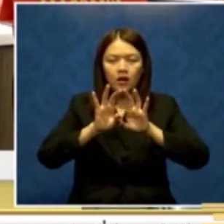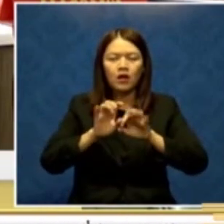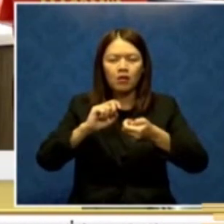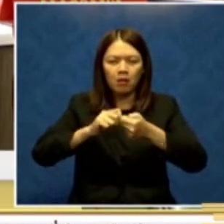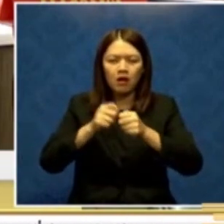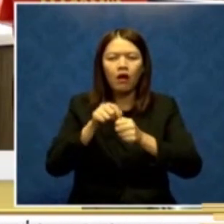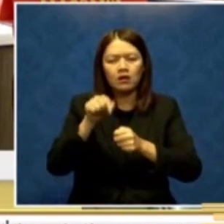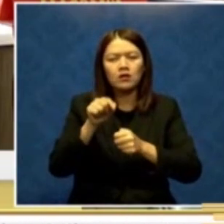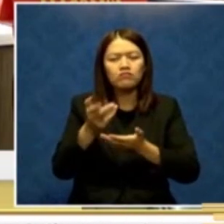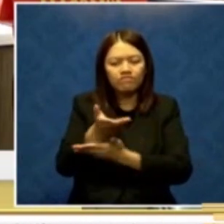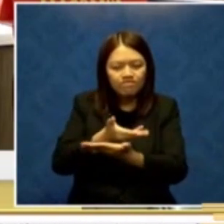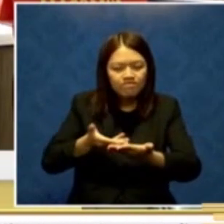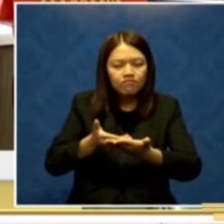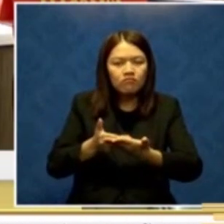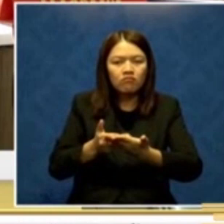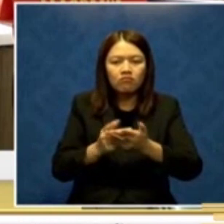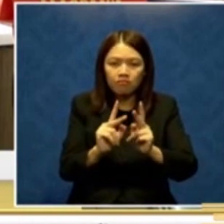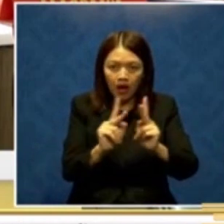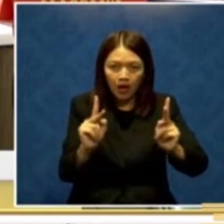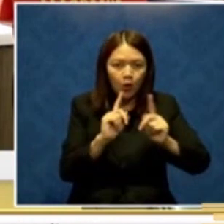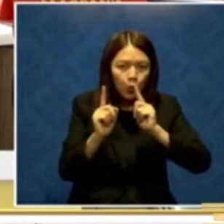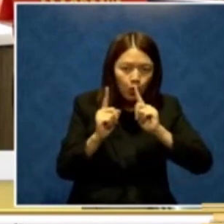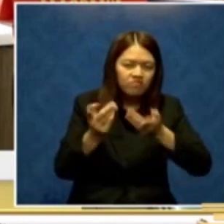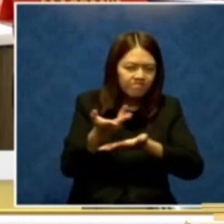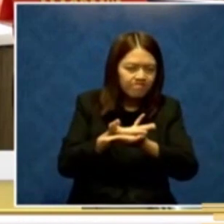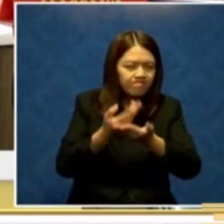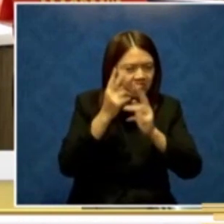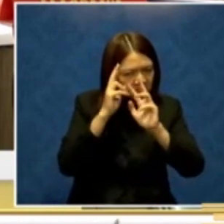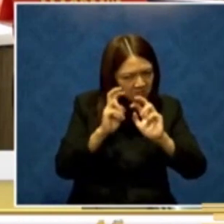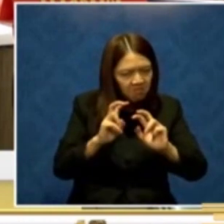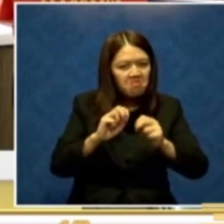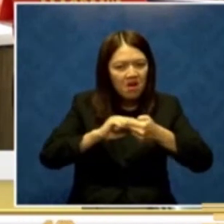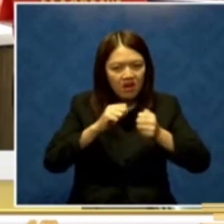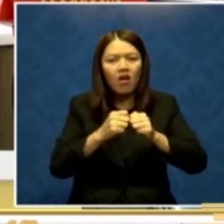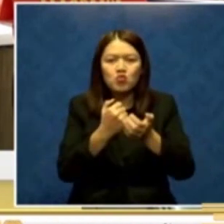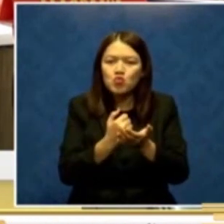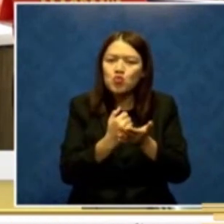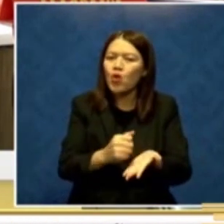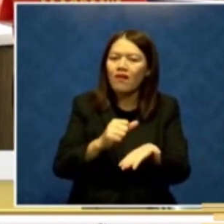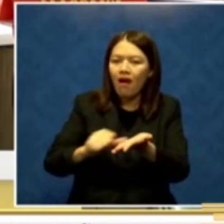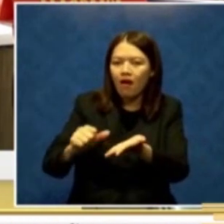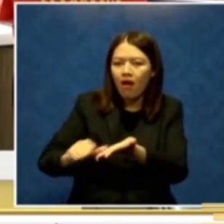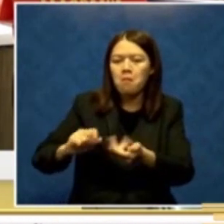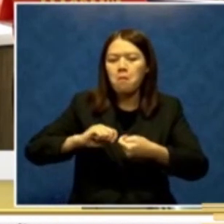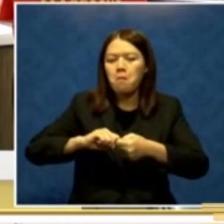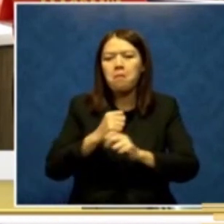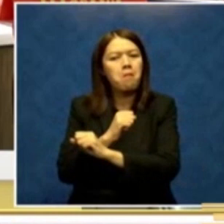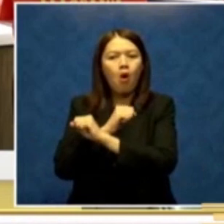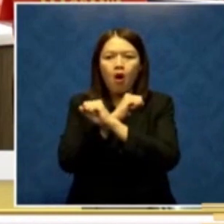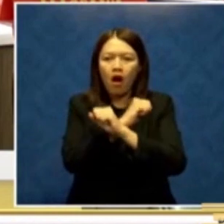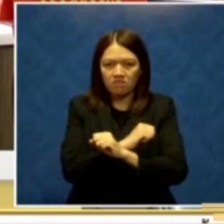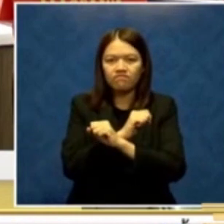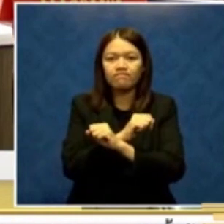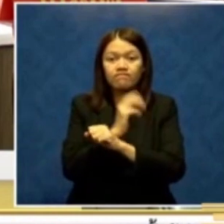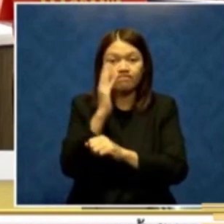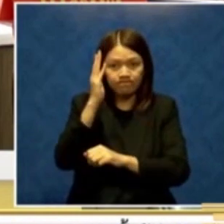คัญนำปัญหาดังกลาวไปพิจารณาในชั้นคณะกรมาธิการเพื่อศึกษาแ้ไขปัญหาและป้องกันไม่ให้เกิดเหต